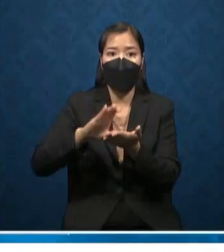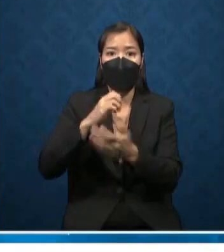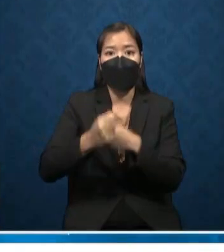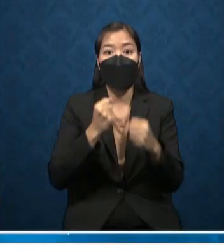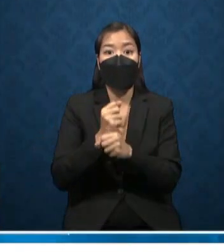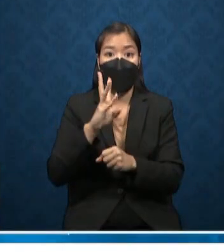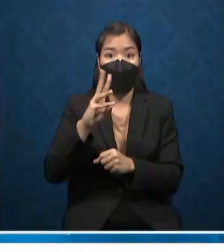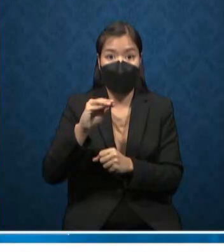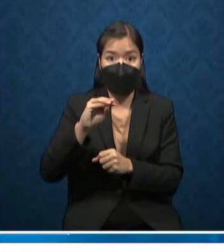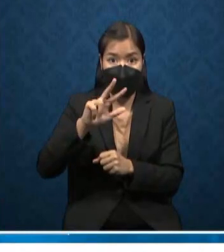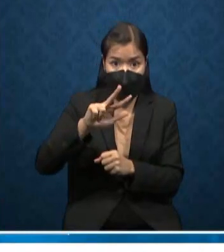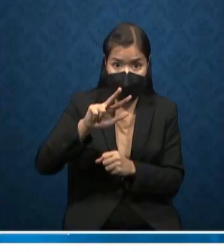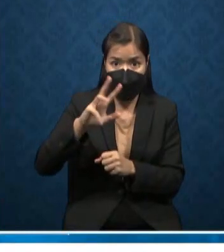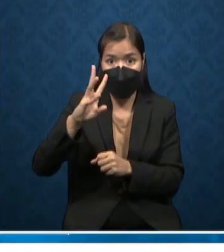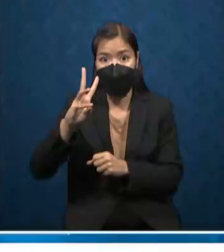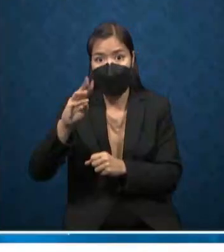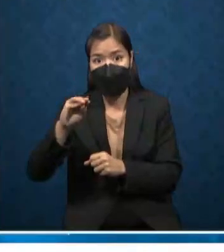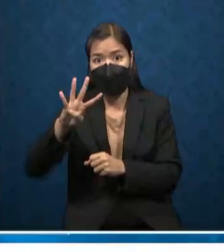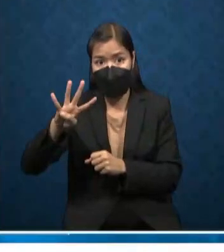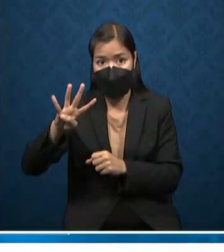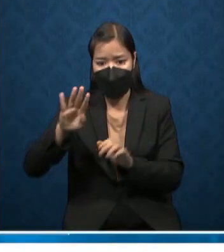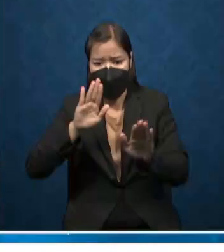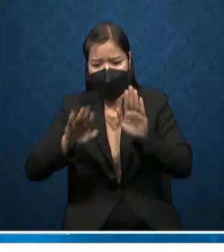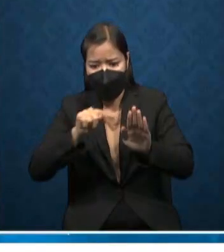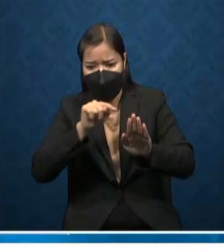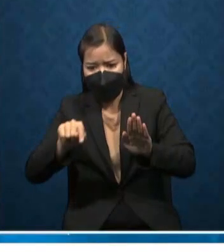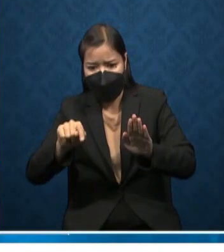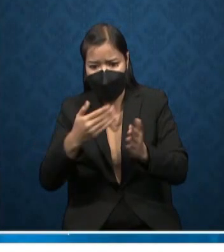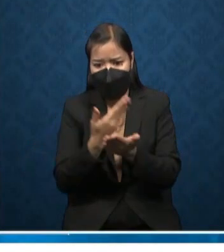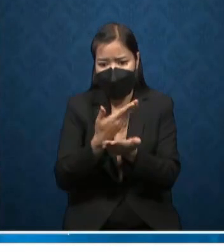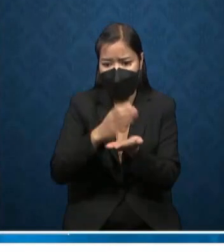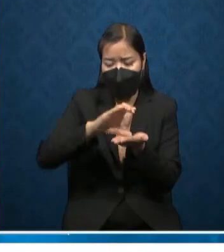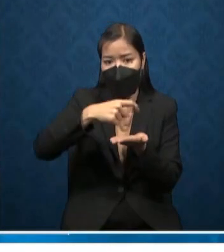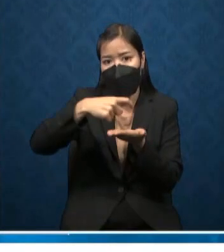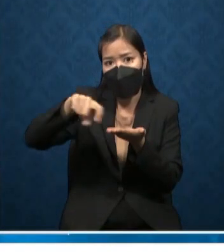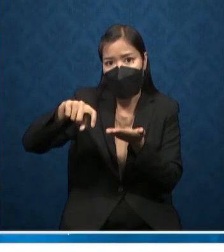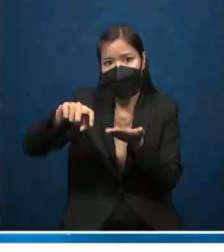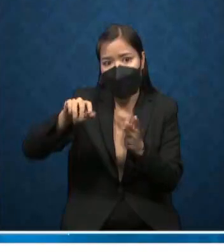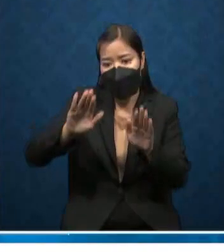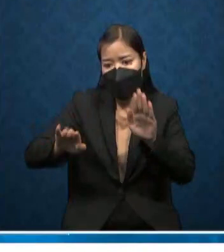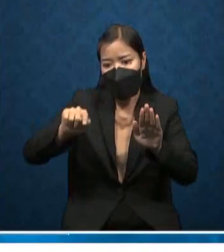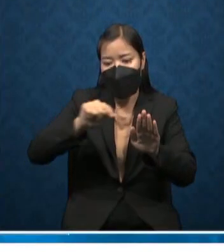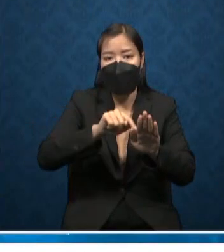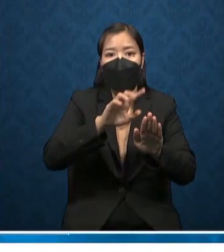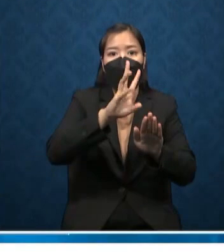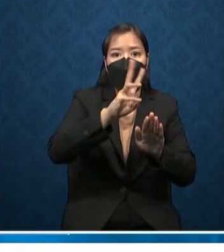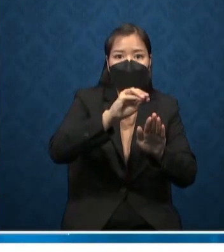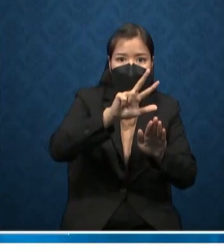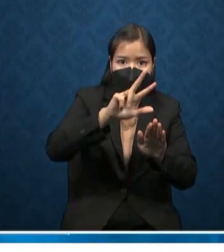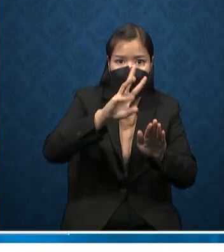2513 2514และเทียบกับการโอนงบประมาณในปีงบประมาณพ.ศ. 2515นะ